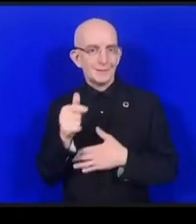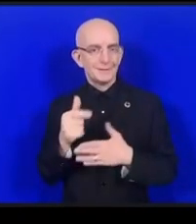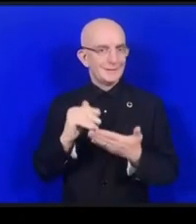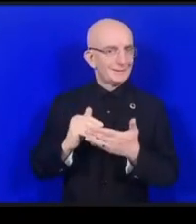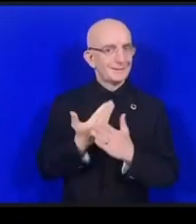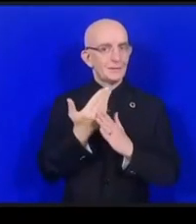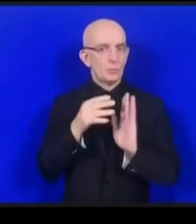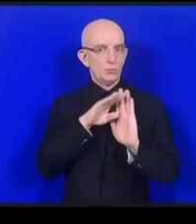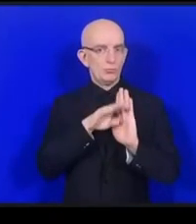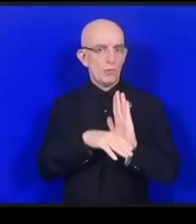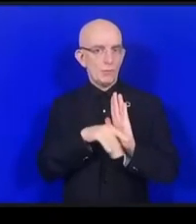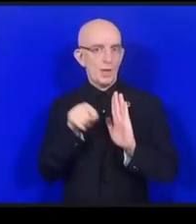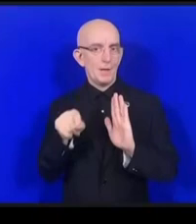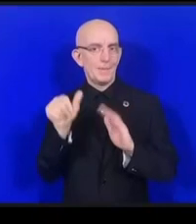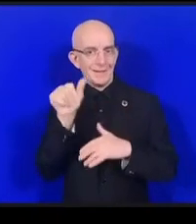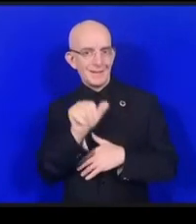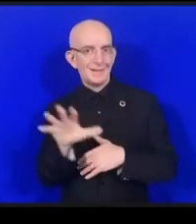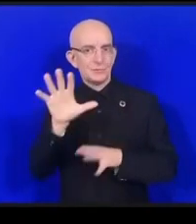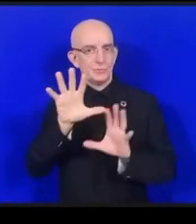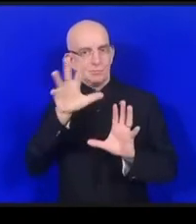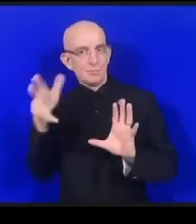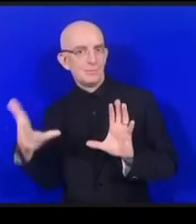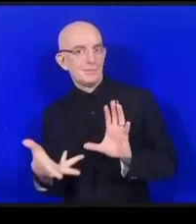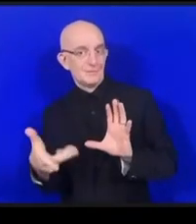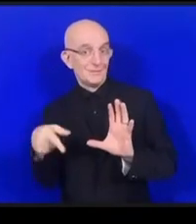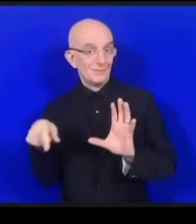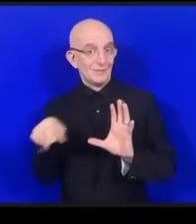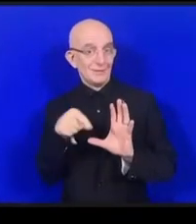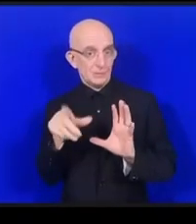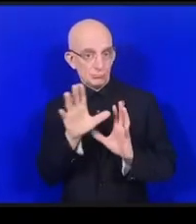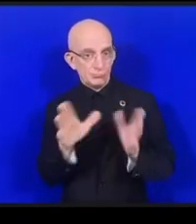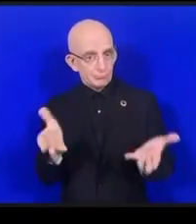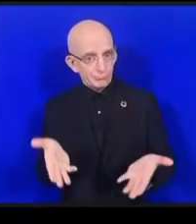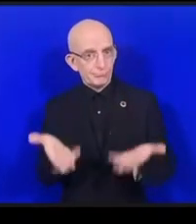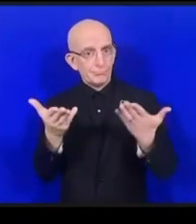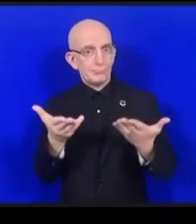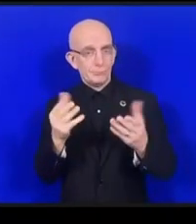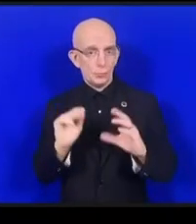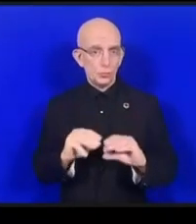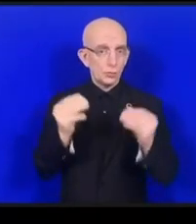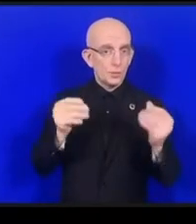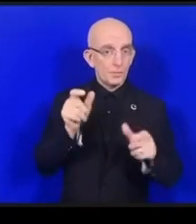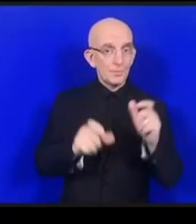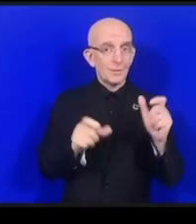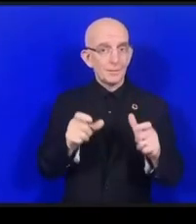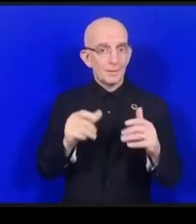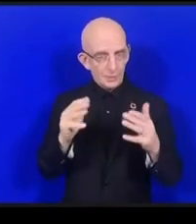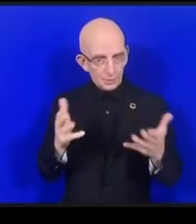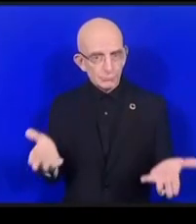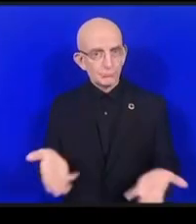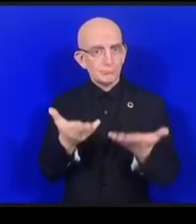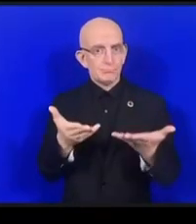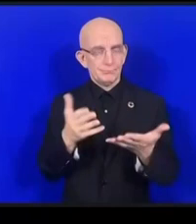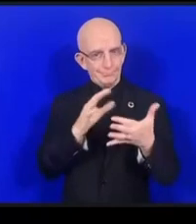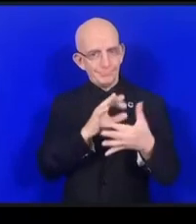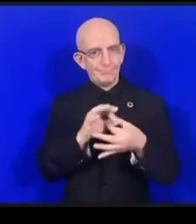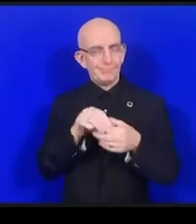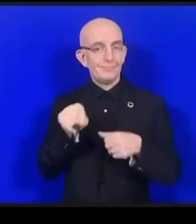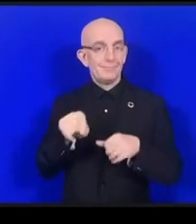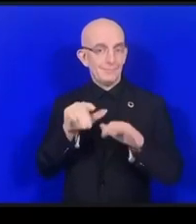регионе мы видим как необходимо расширять возможности молодёжи в